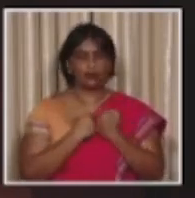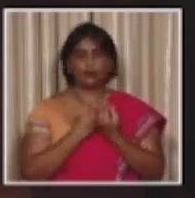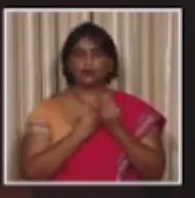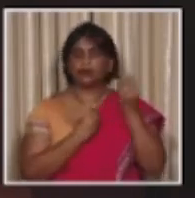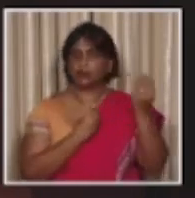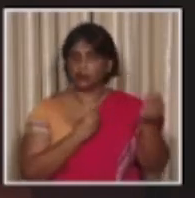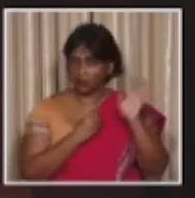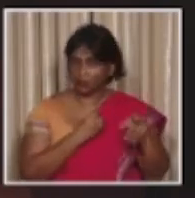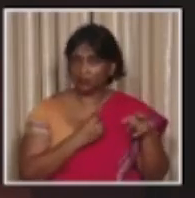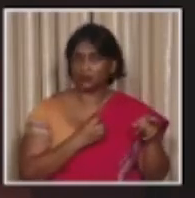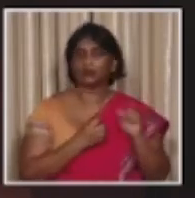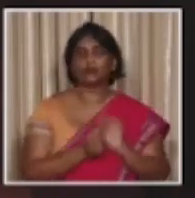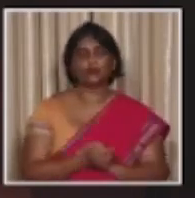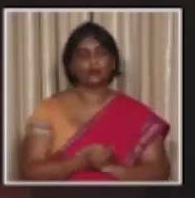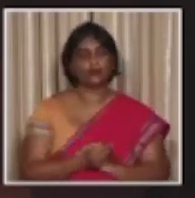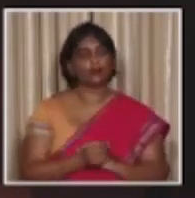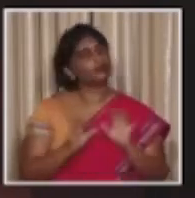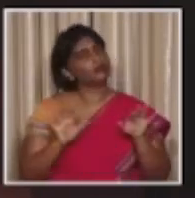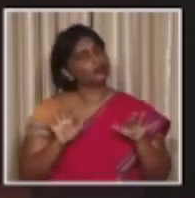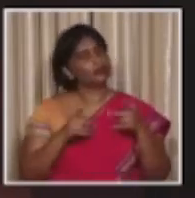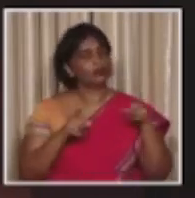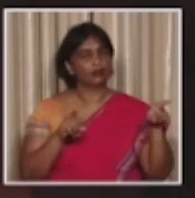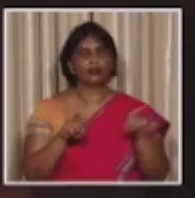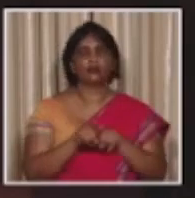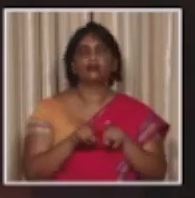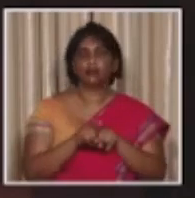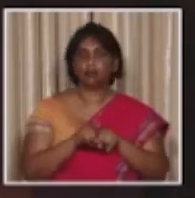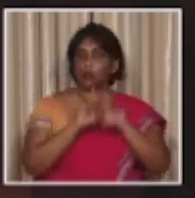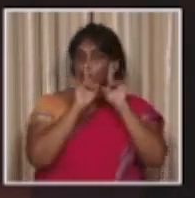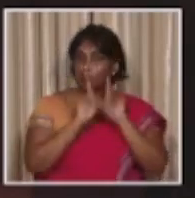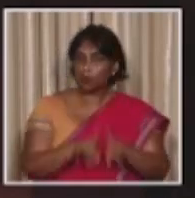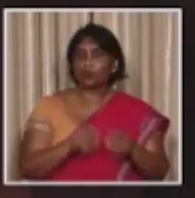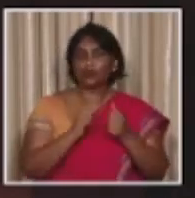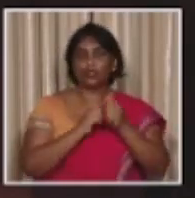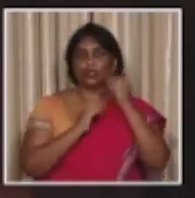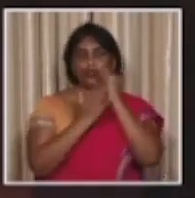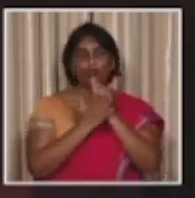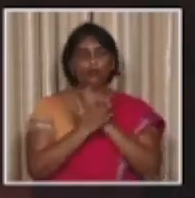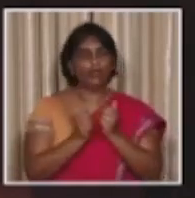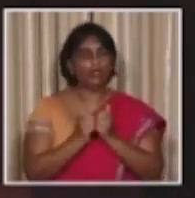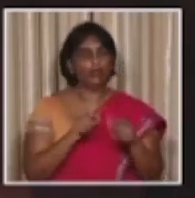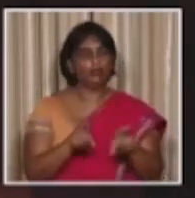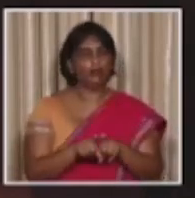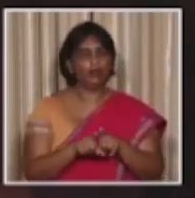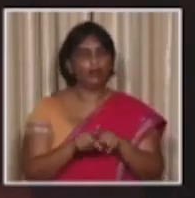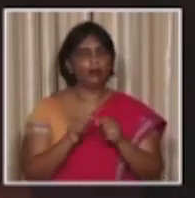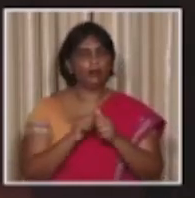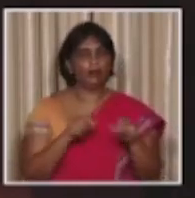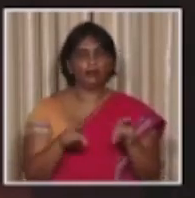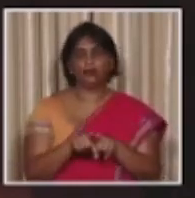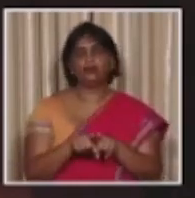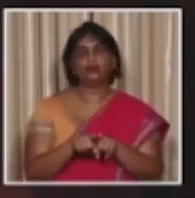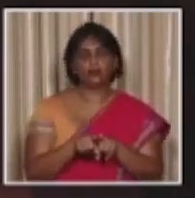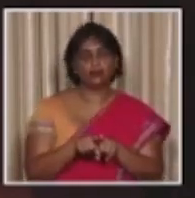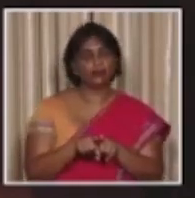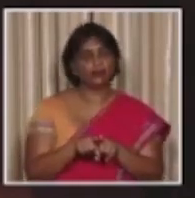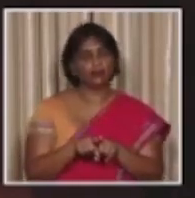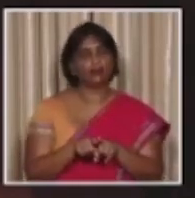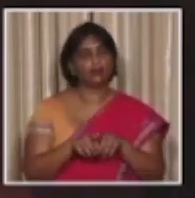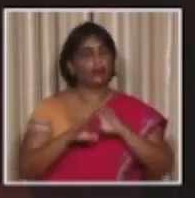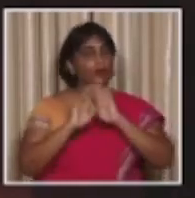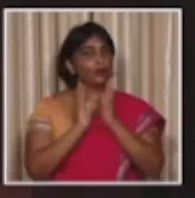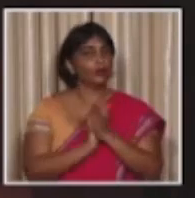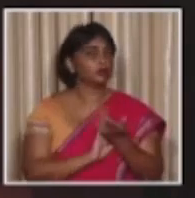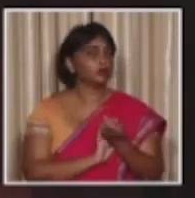පැවරීමක් සිදුවන්නේද නොයසේ නම් එලෙස පවරනු ලබන වත්කම් කවරේද ඒවායේ සමස්ත